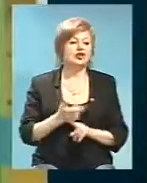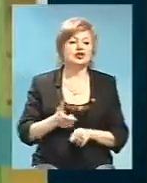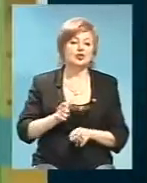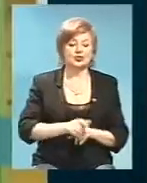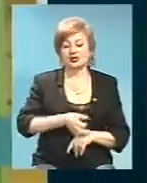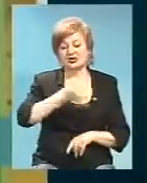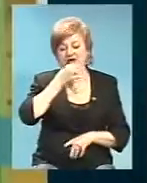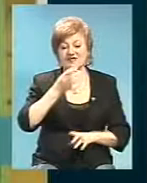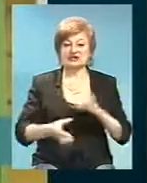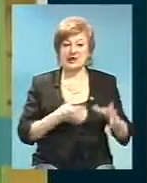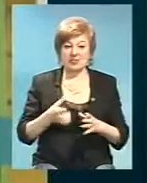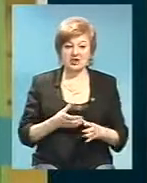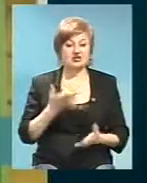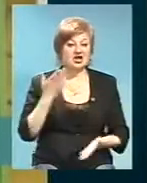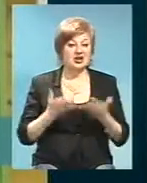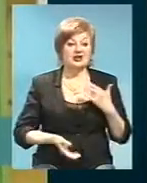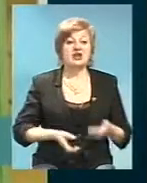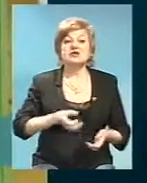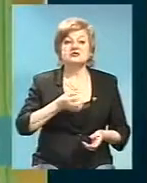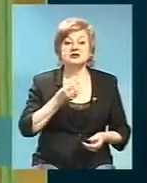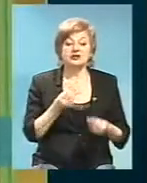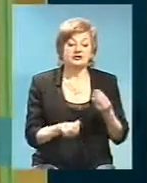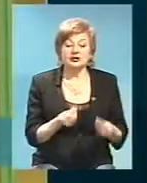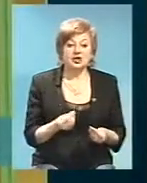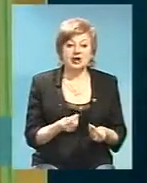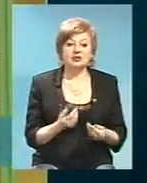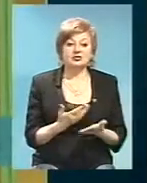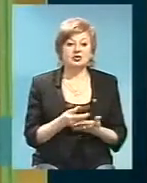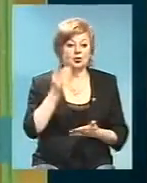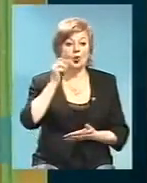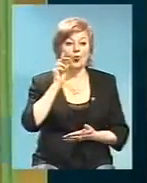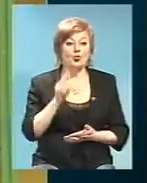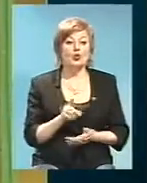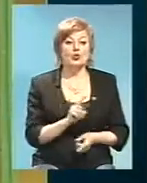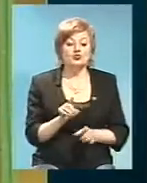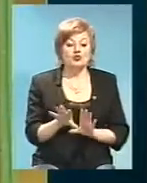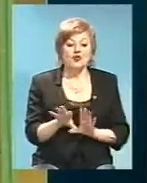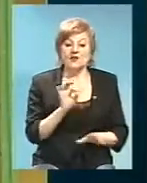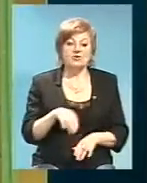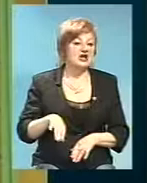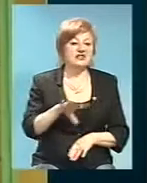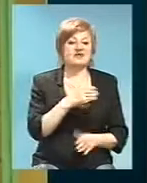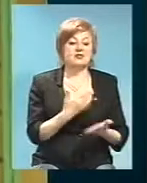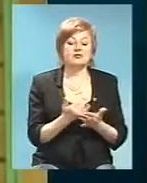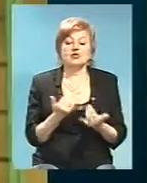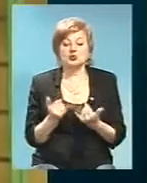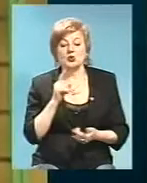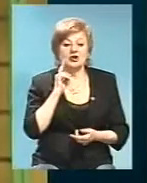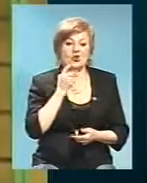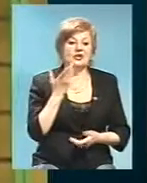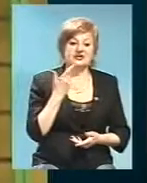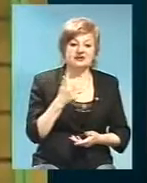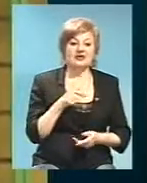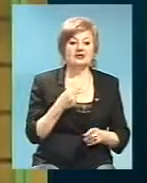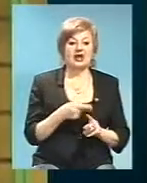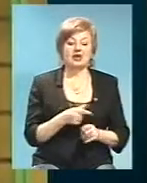але якщо вони працюють з листочками, що ж таке? Ви бачили на уроці те, що вони вибирають не всі жовтий колір або зелений. Тобто це